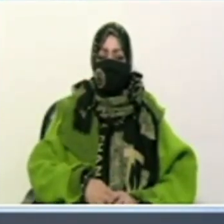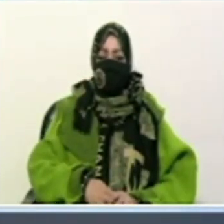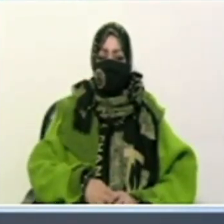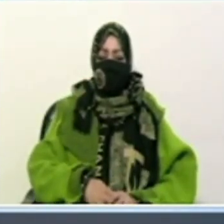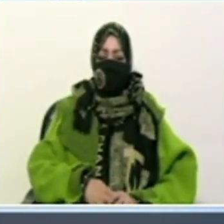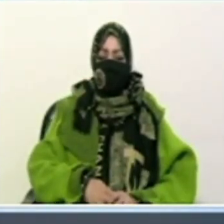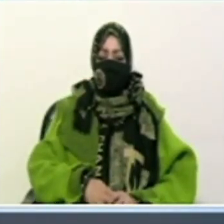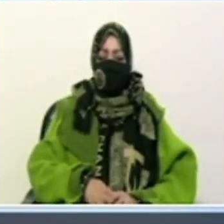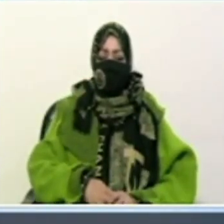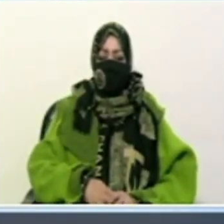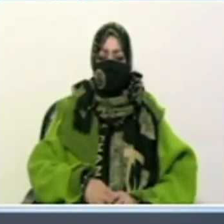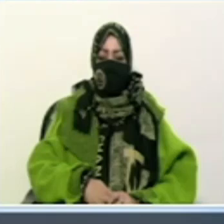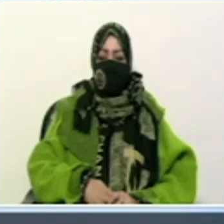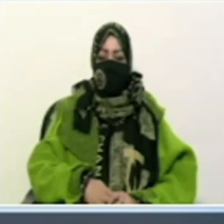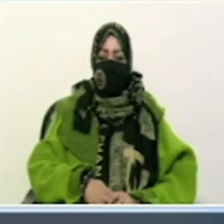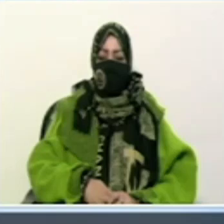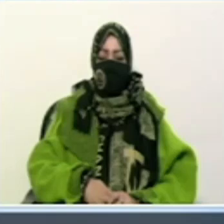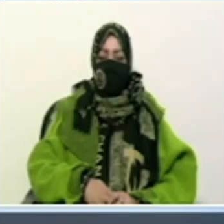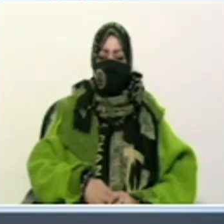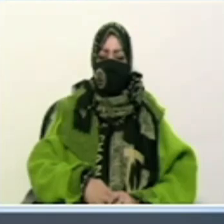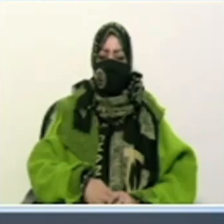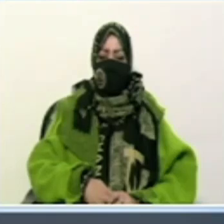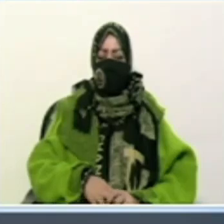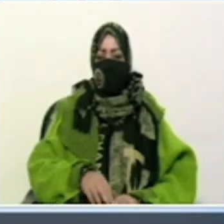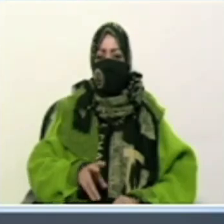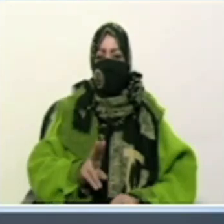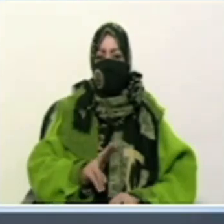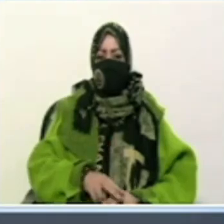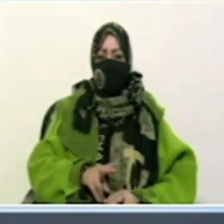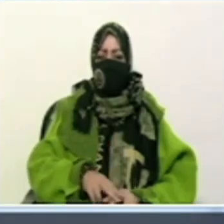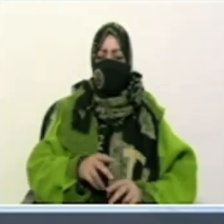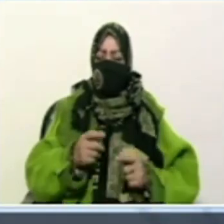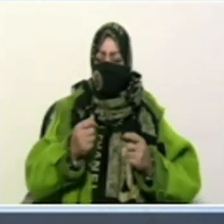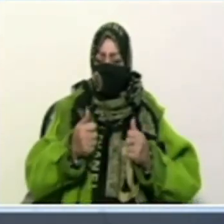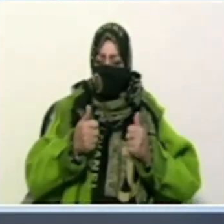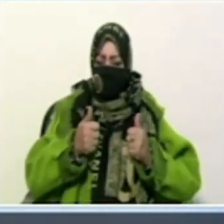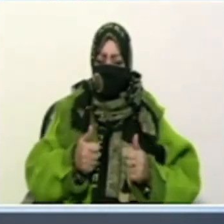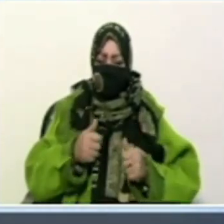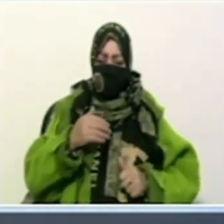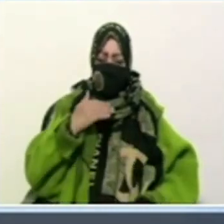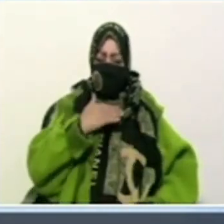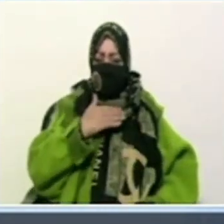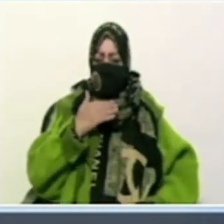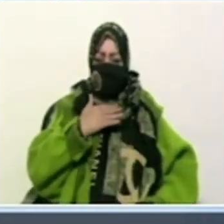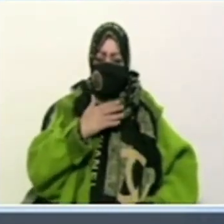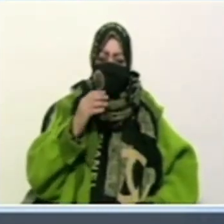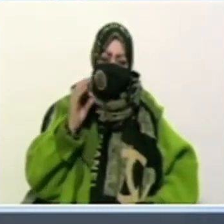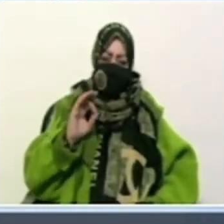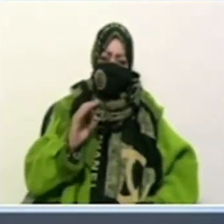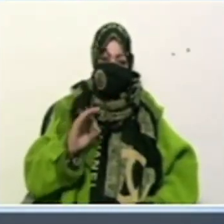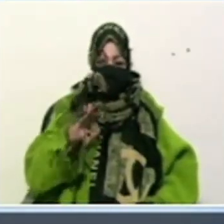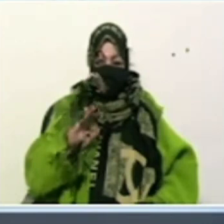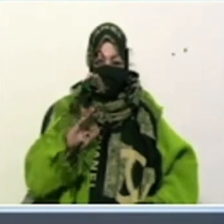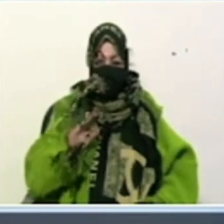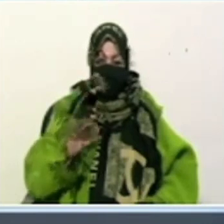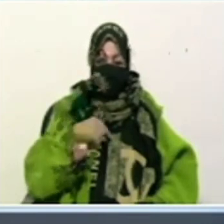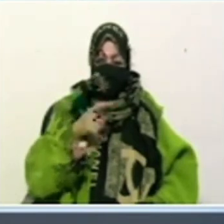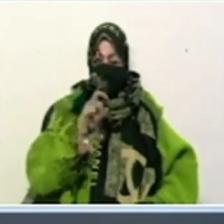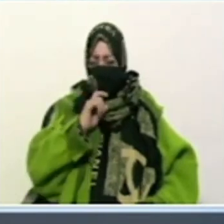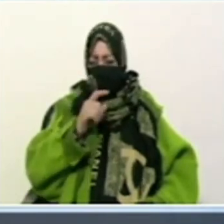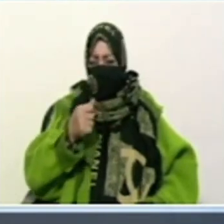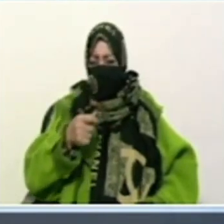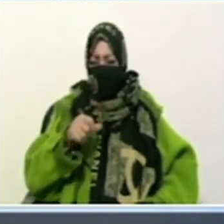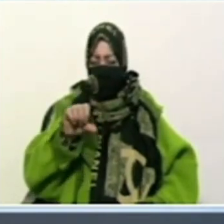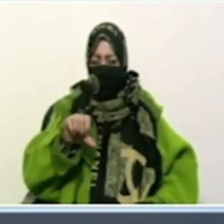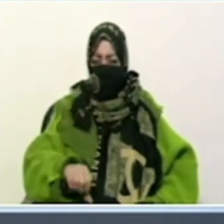حق العاجز عنها، تسقط عنه، ولا يكلف الله نفسا إلا وسعها، وبالأخص أن هي